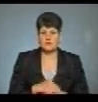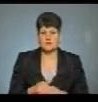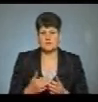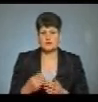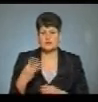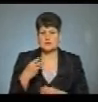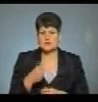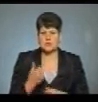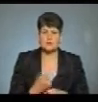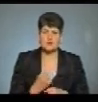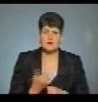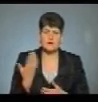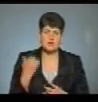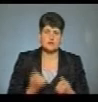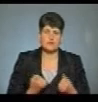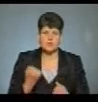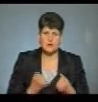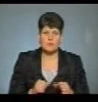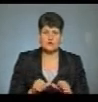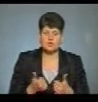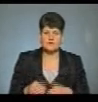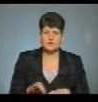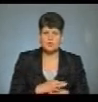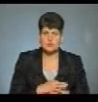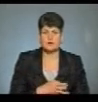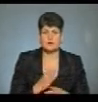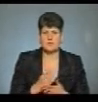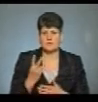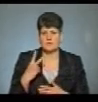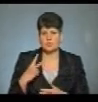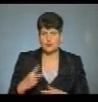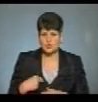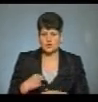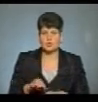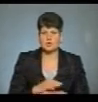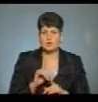Каже, працював водієм, має двох доньок. Розлучився з дружиною, вона поїхала в Італію.